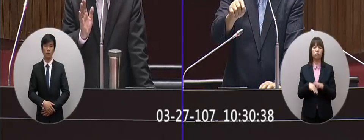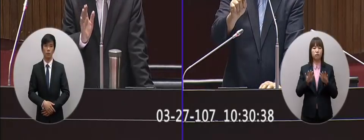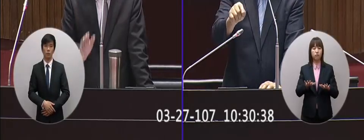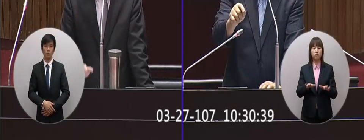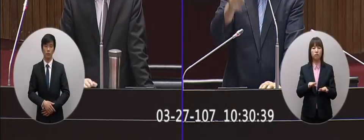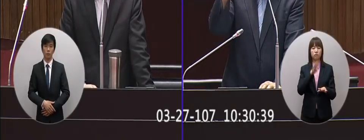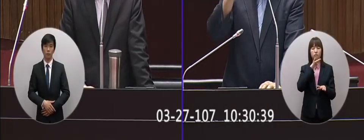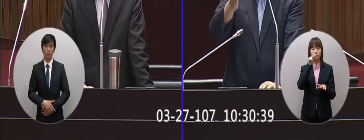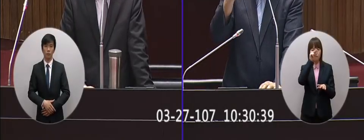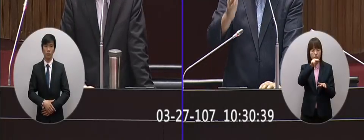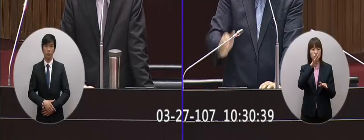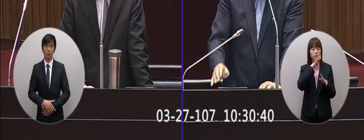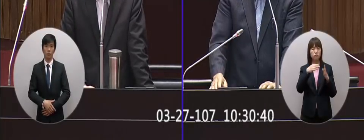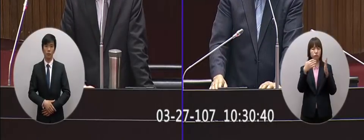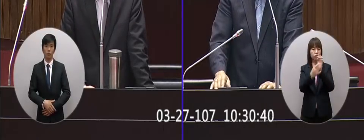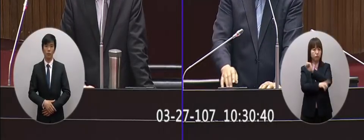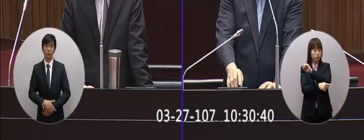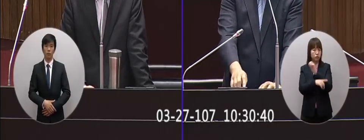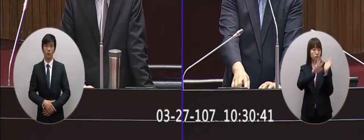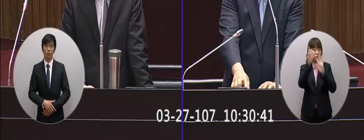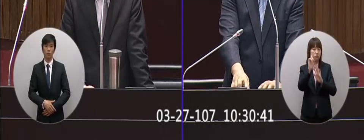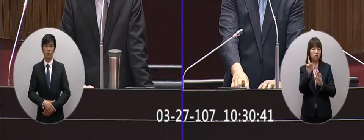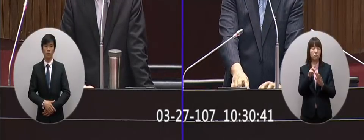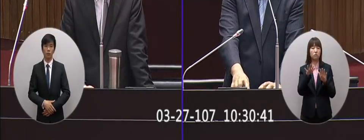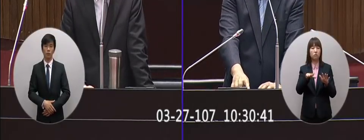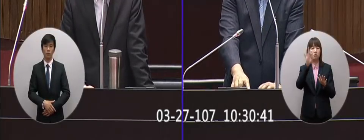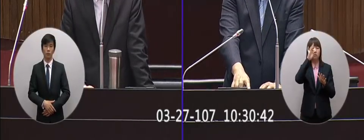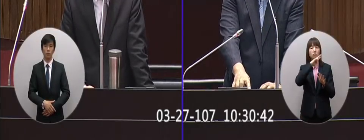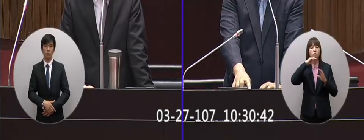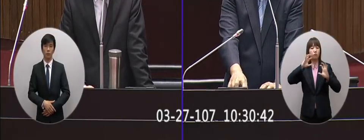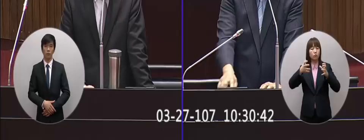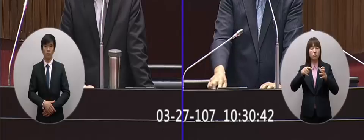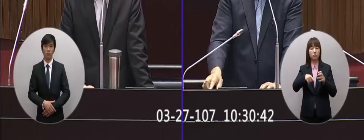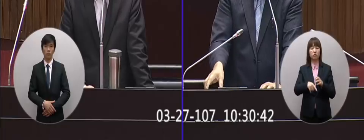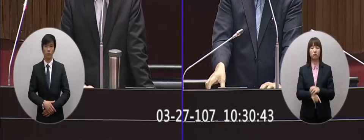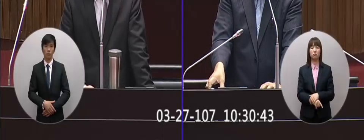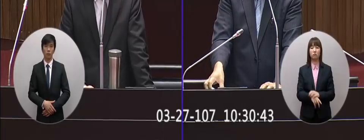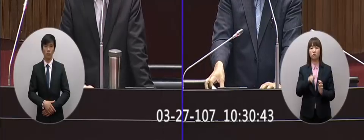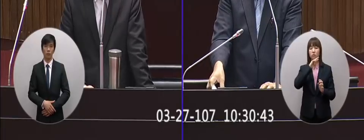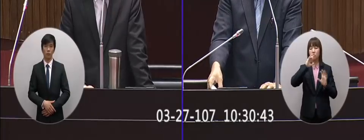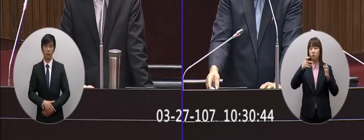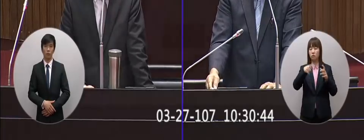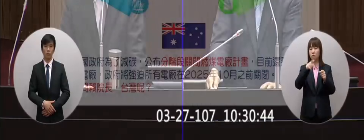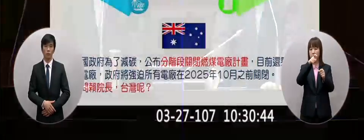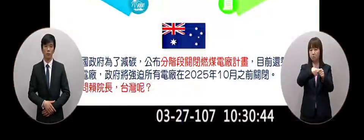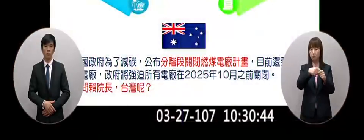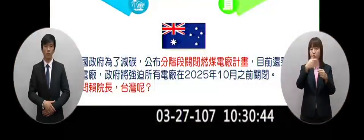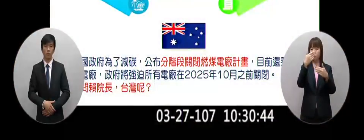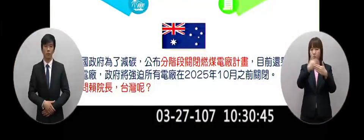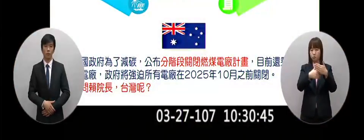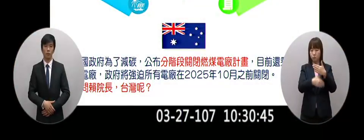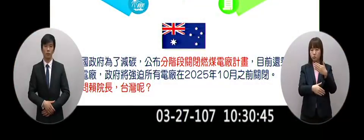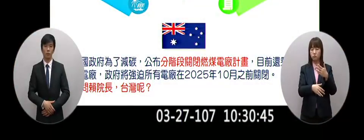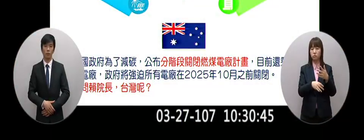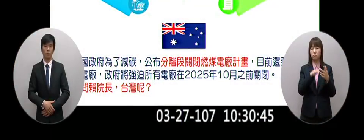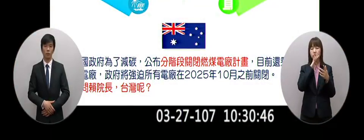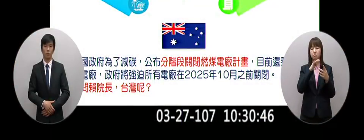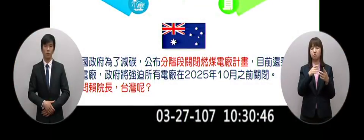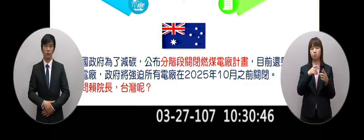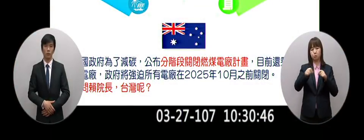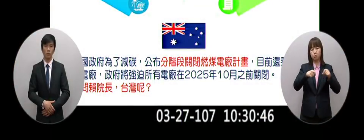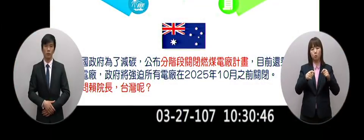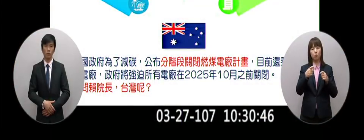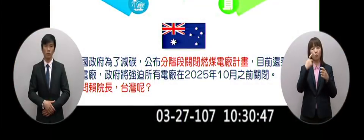现在我们要看的是结果会是什么。我们来看看英国啊，院长，英国为了达到减碳的目标也是下重